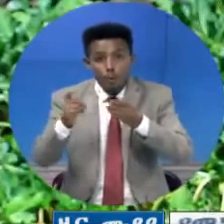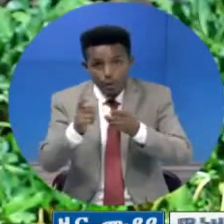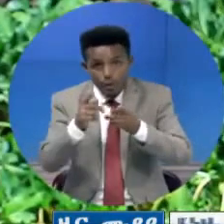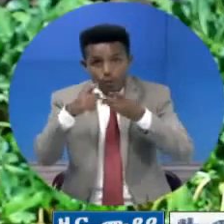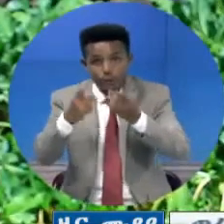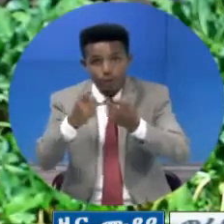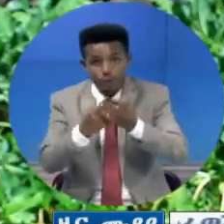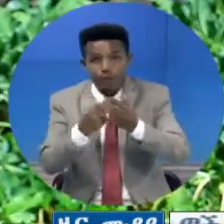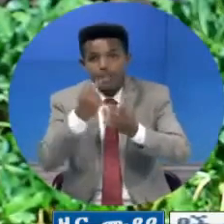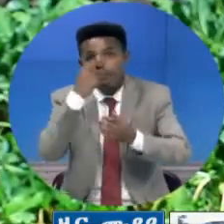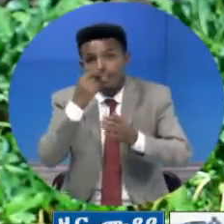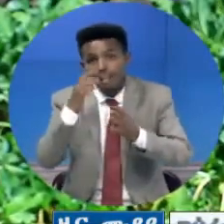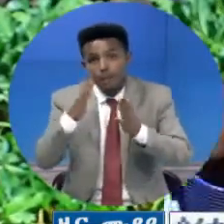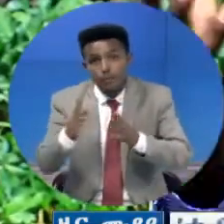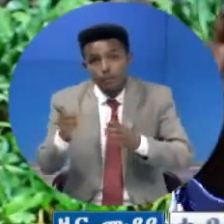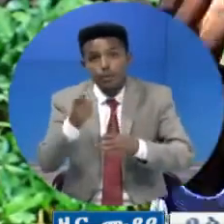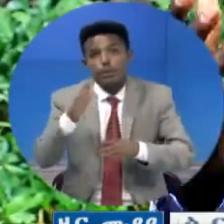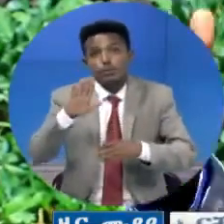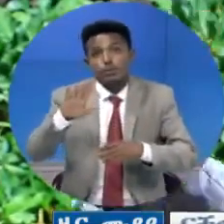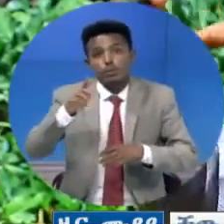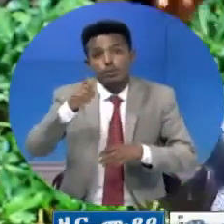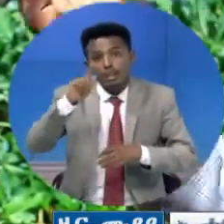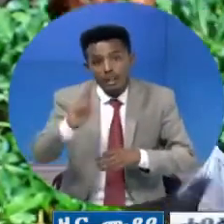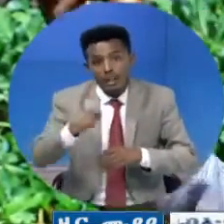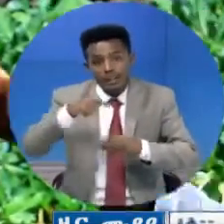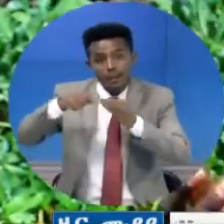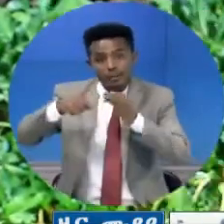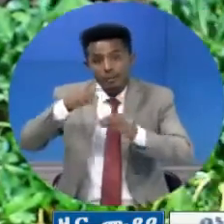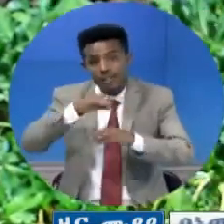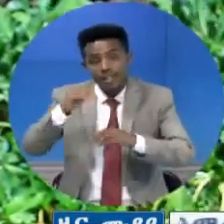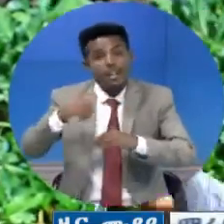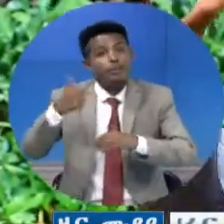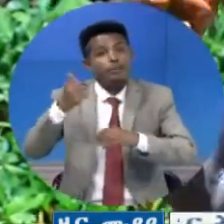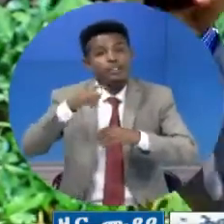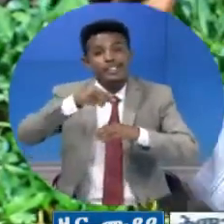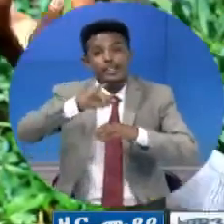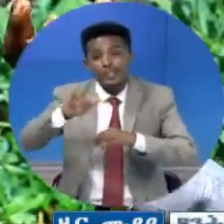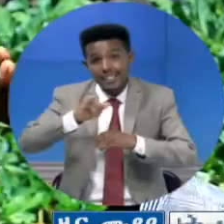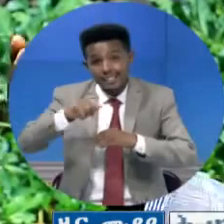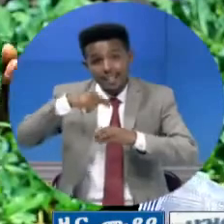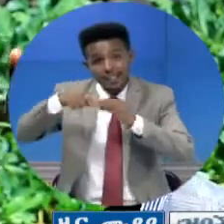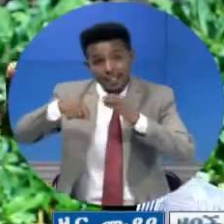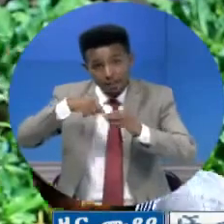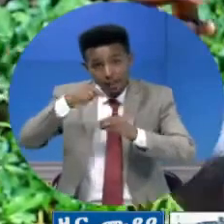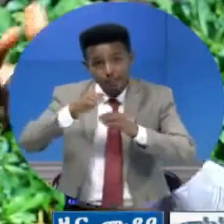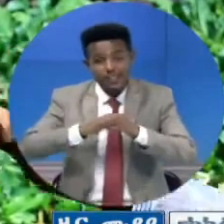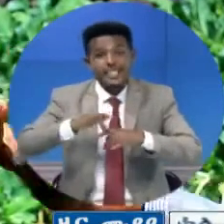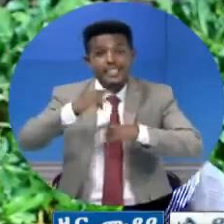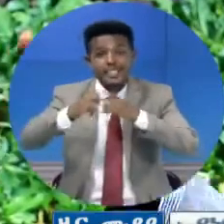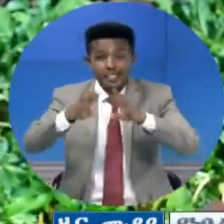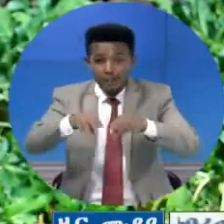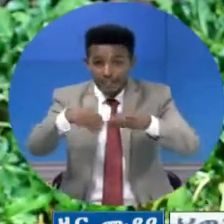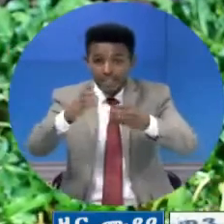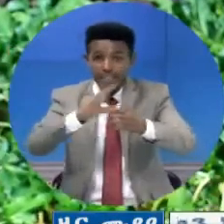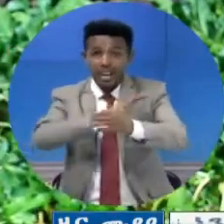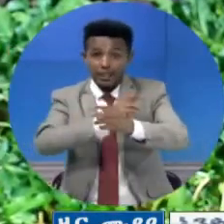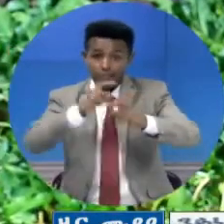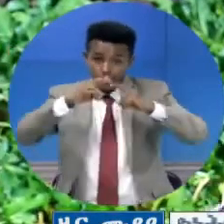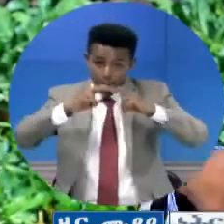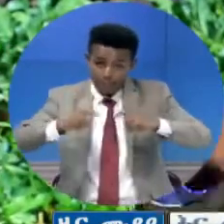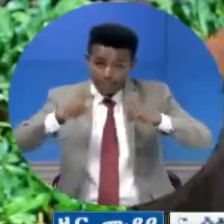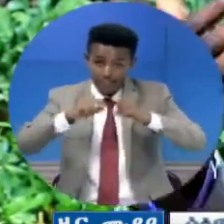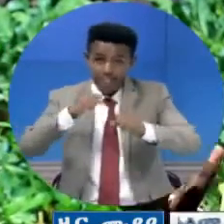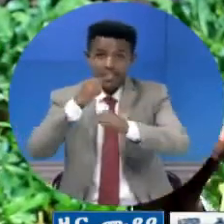የሆነው ማለት ነው። ጉናን አካባቢና ሌሎች ተመሳሳይ አካባቢዎች ዘር የመስጠት አቅሙን የመፈተሽ ስራ